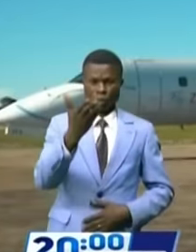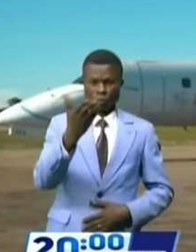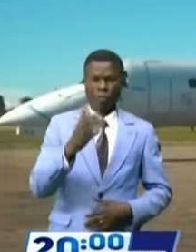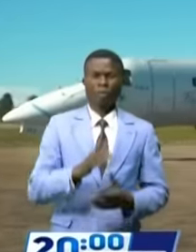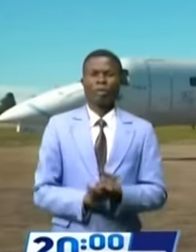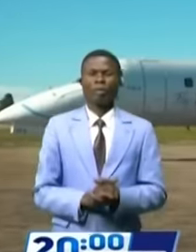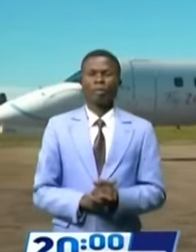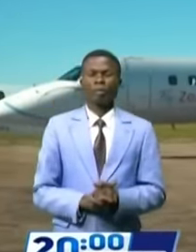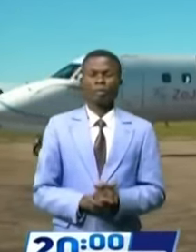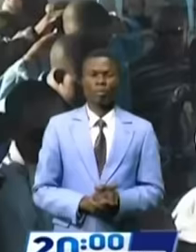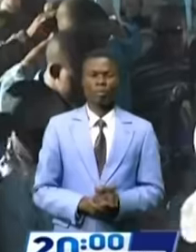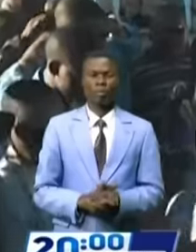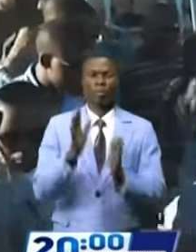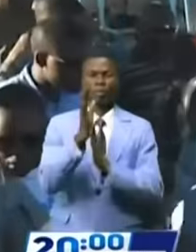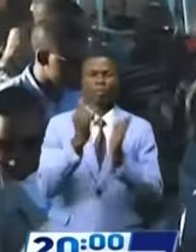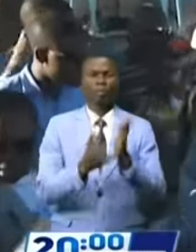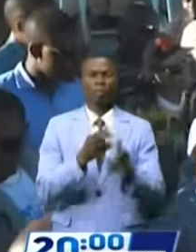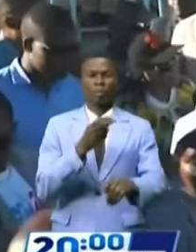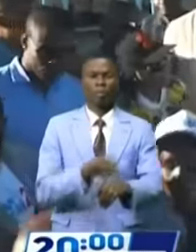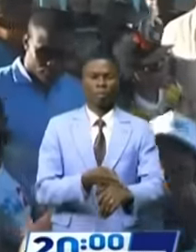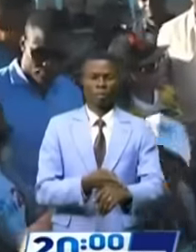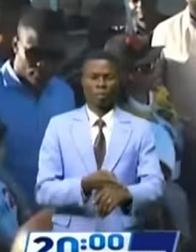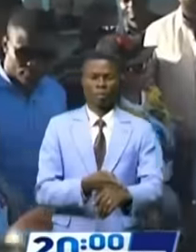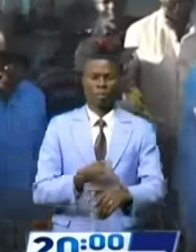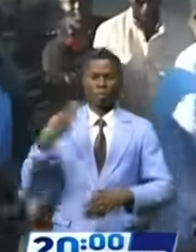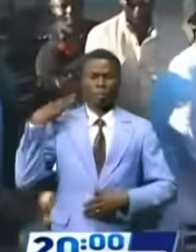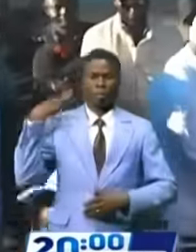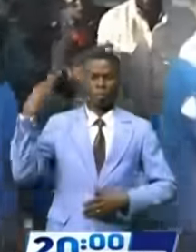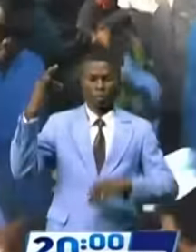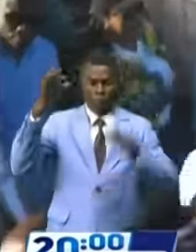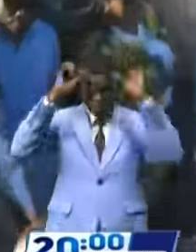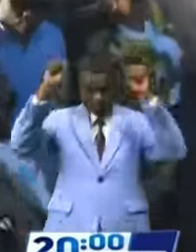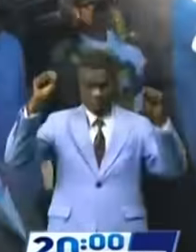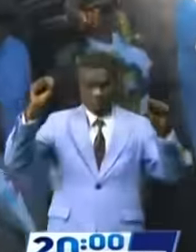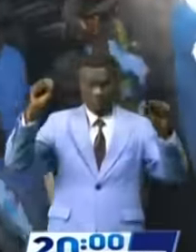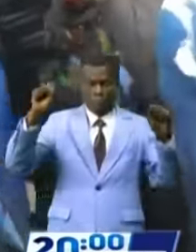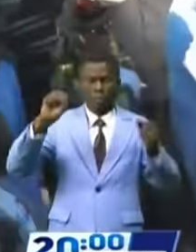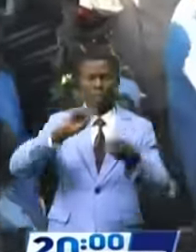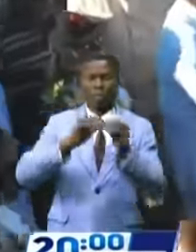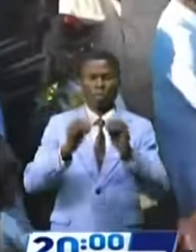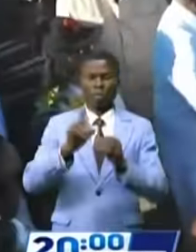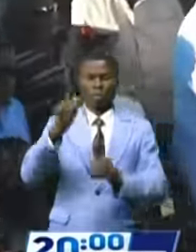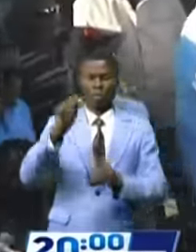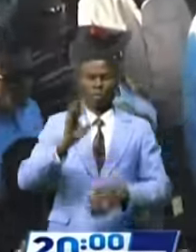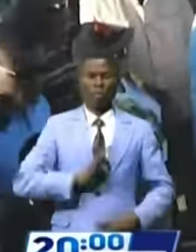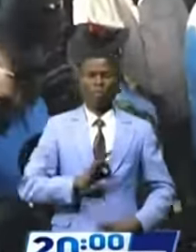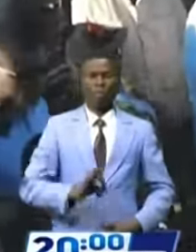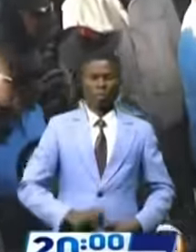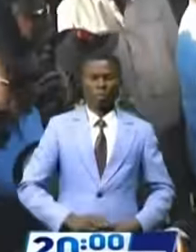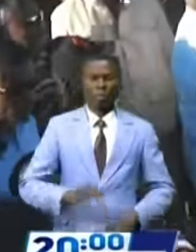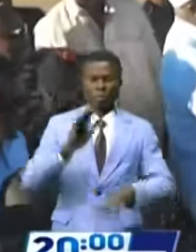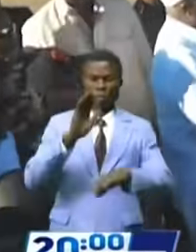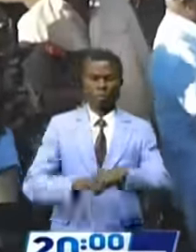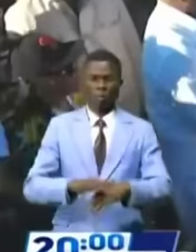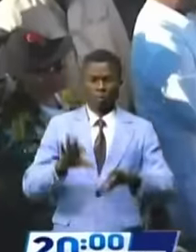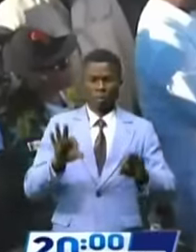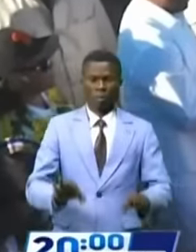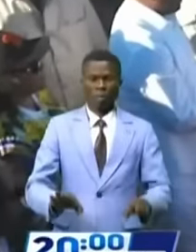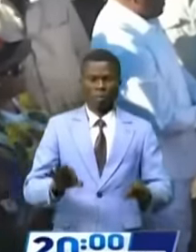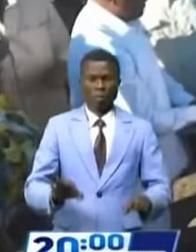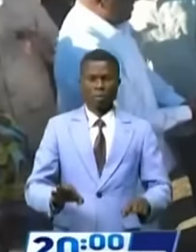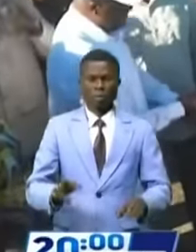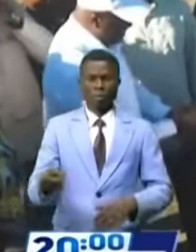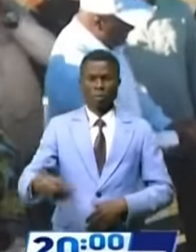C'est vers 16 heures passées que le candidat président numéro 20, Félix-Antoine Tshisekedi Tshilombo, a foulé les sols de